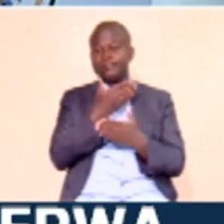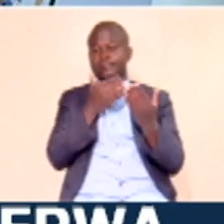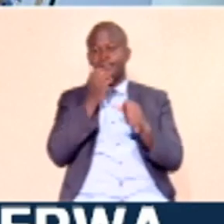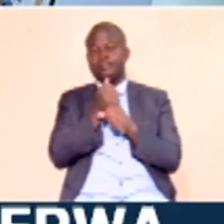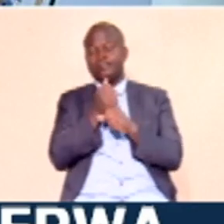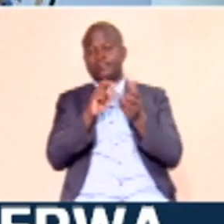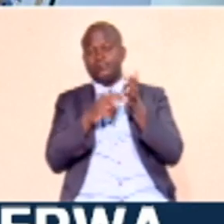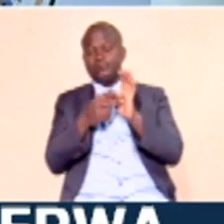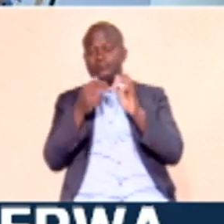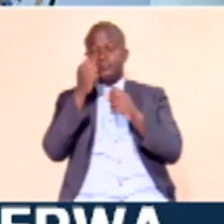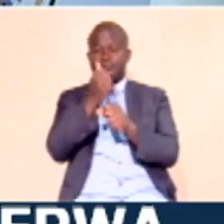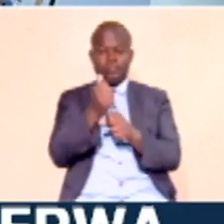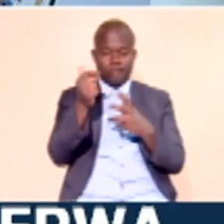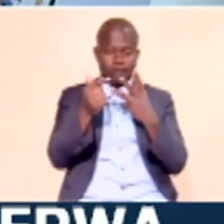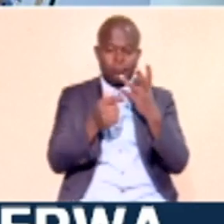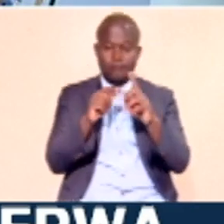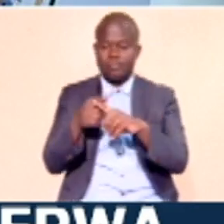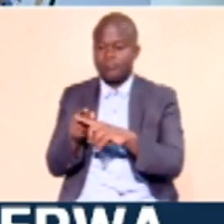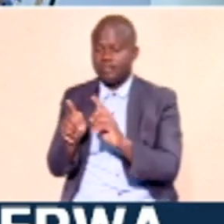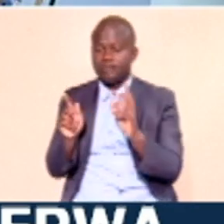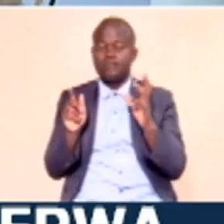koze umushinga wo gukora ibintu runaka,